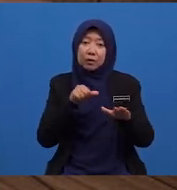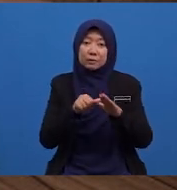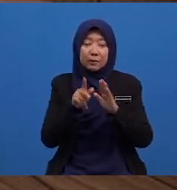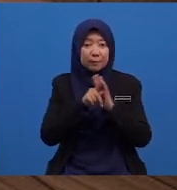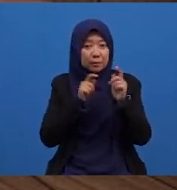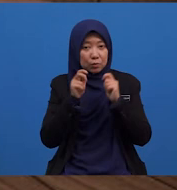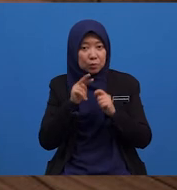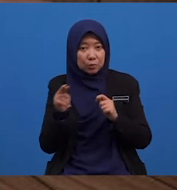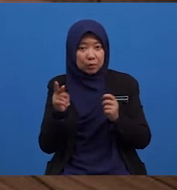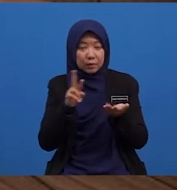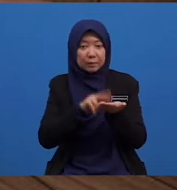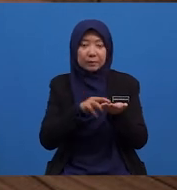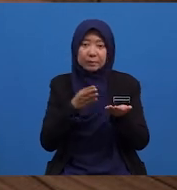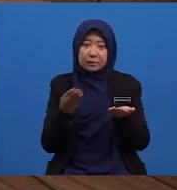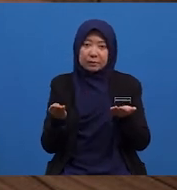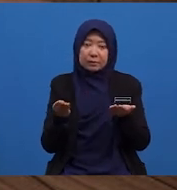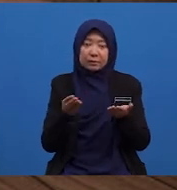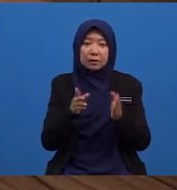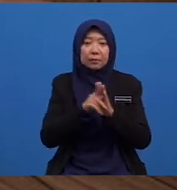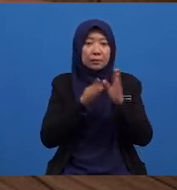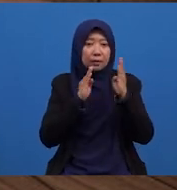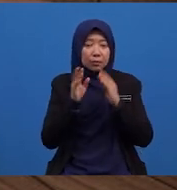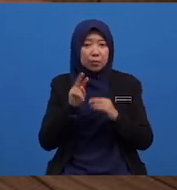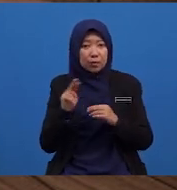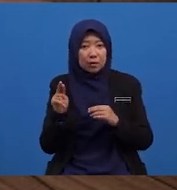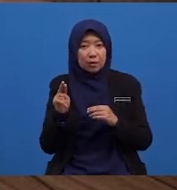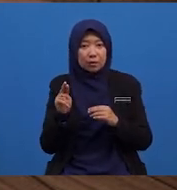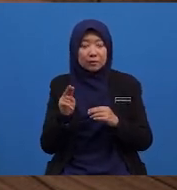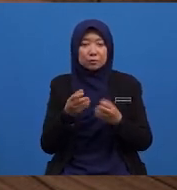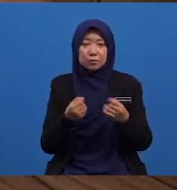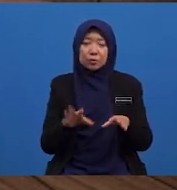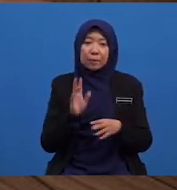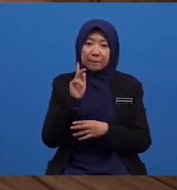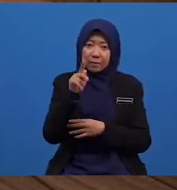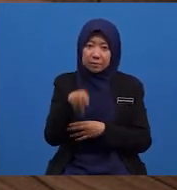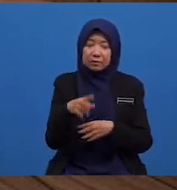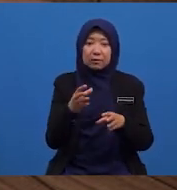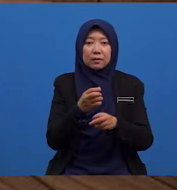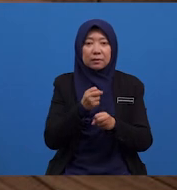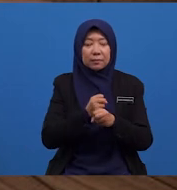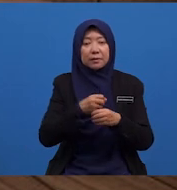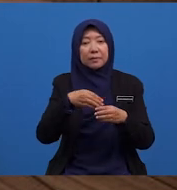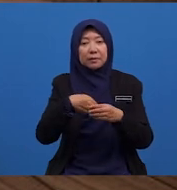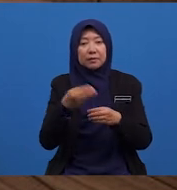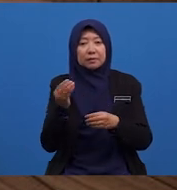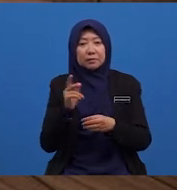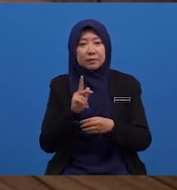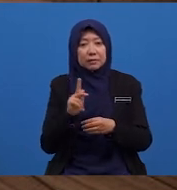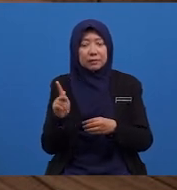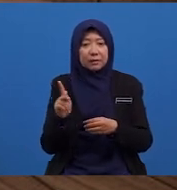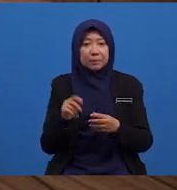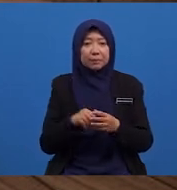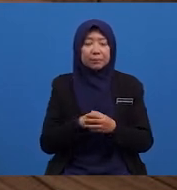penggunaan peribahasa dalam perbualan seharian sudah pasti menghasilkan perbualan